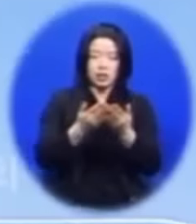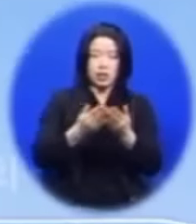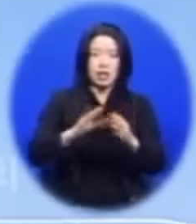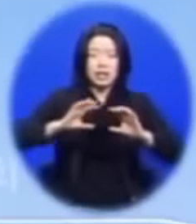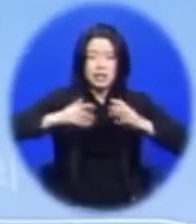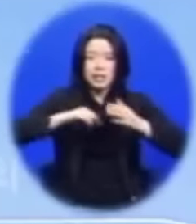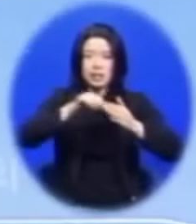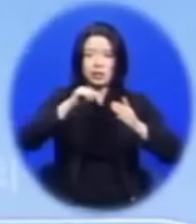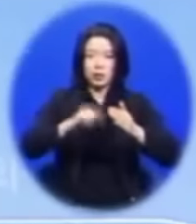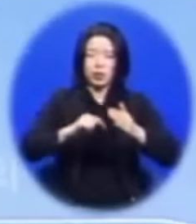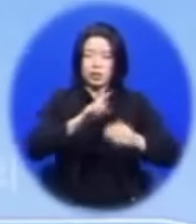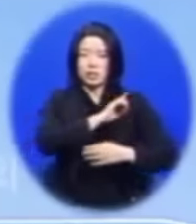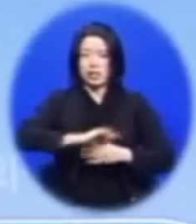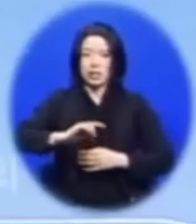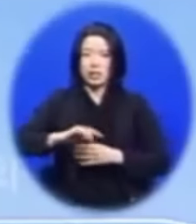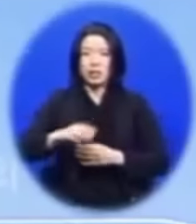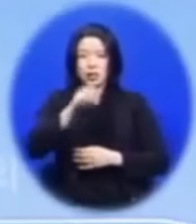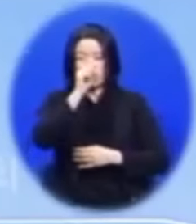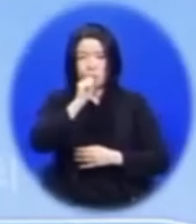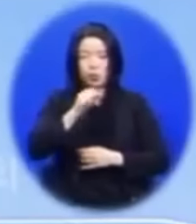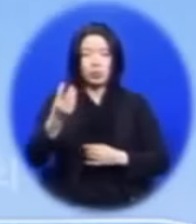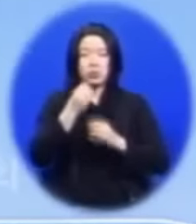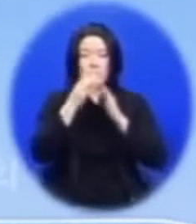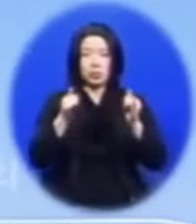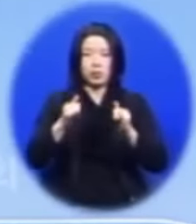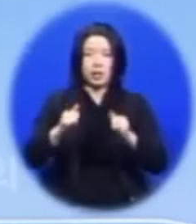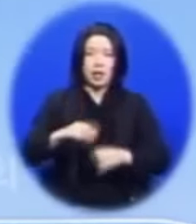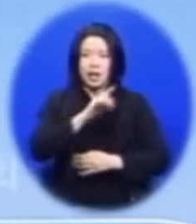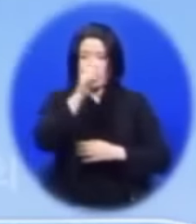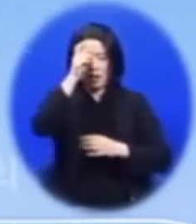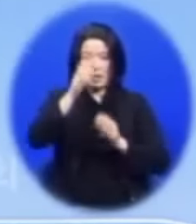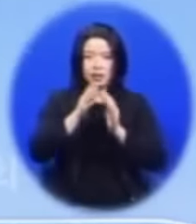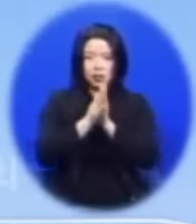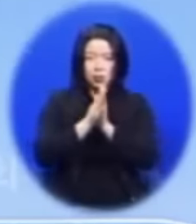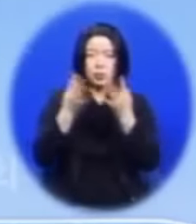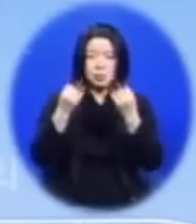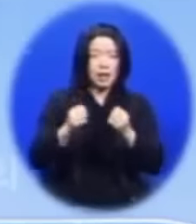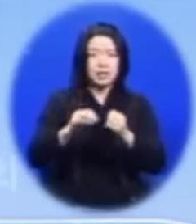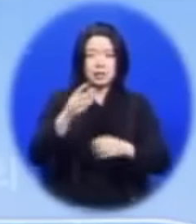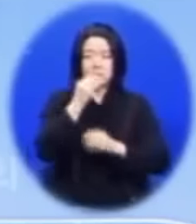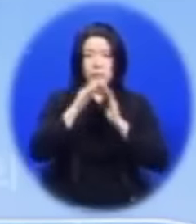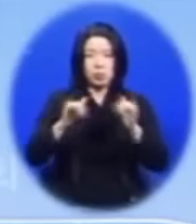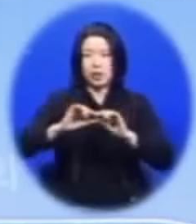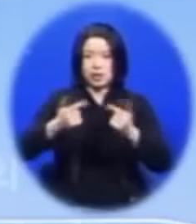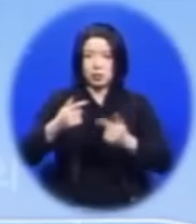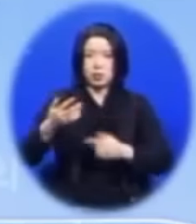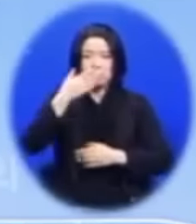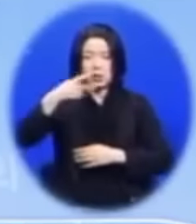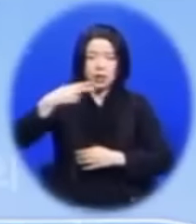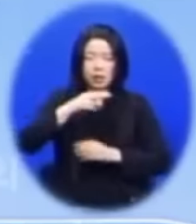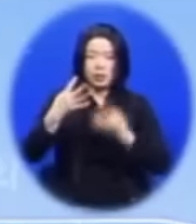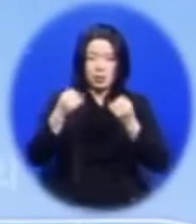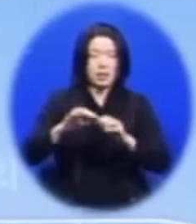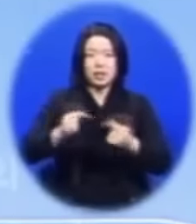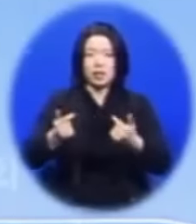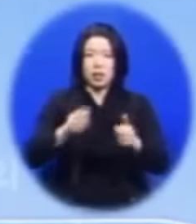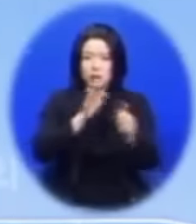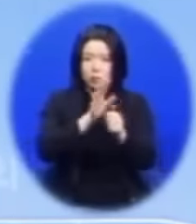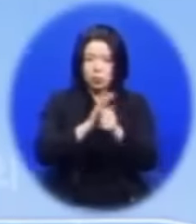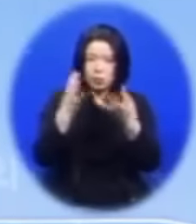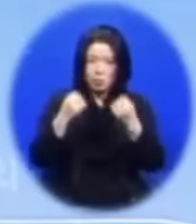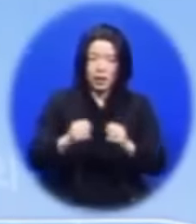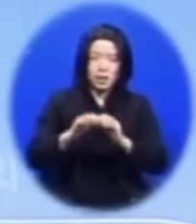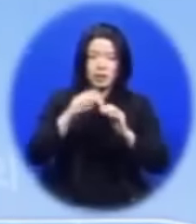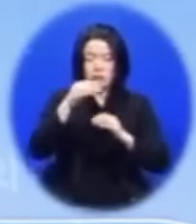성도는 가장 기도 많이 하거나 가장 금식 많이 하는 성도가 아니다 가장 구제 많이 하는 성도도 아니다